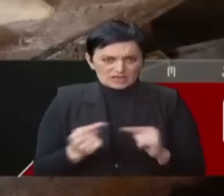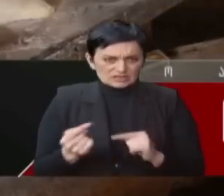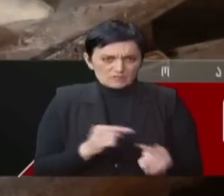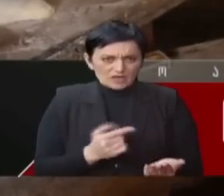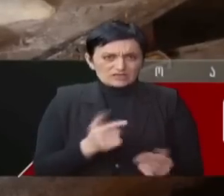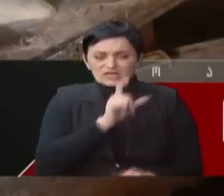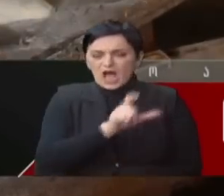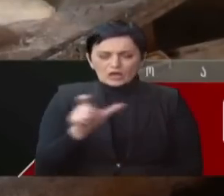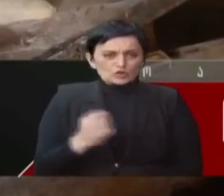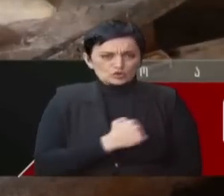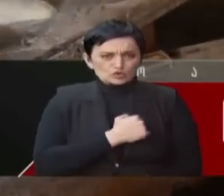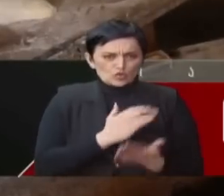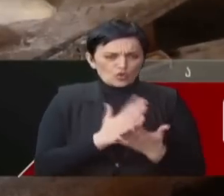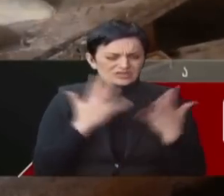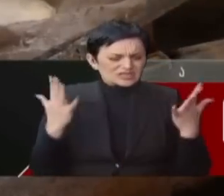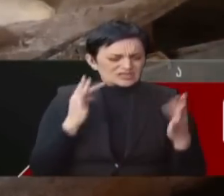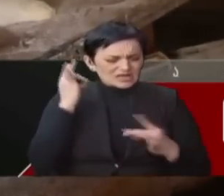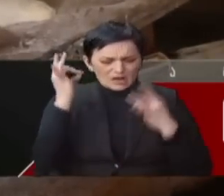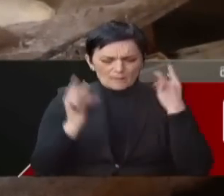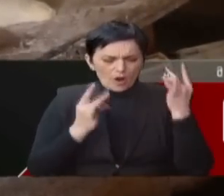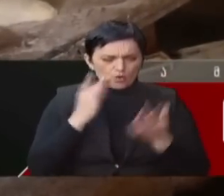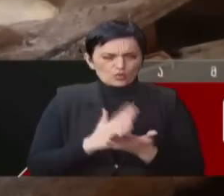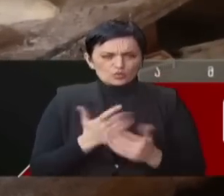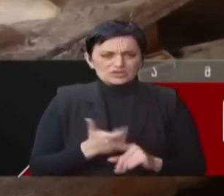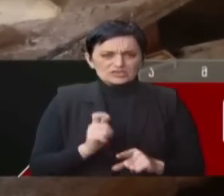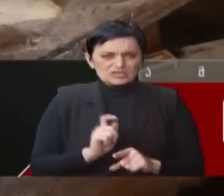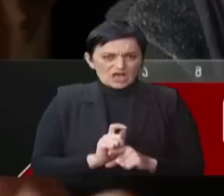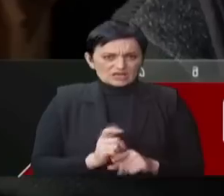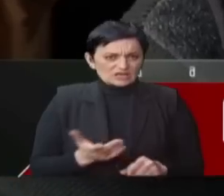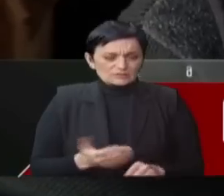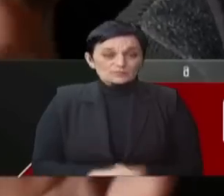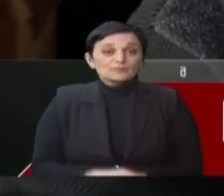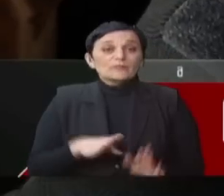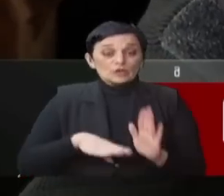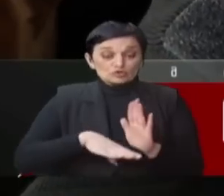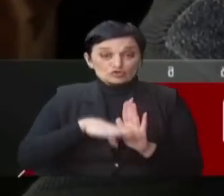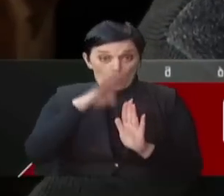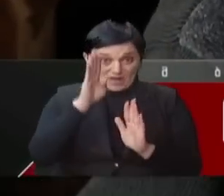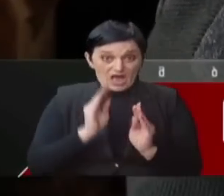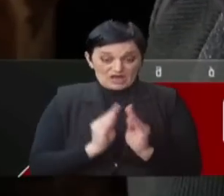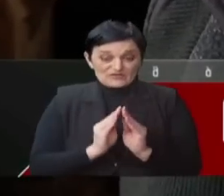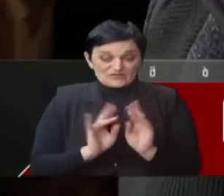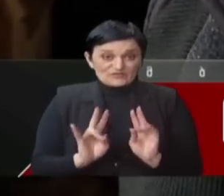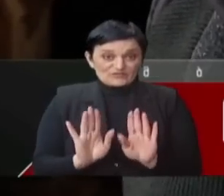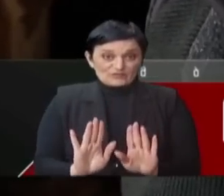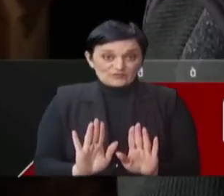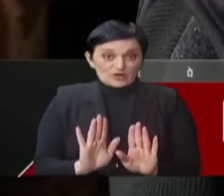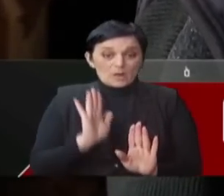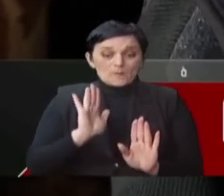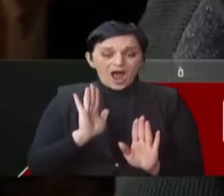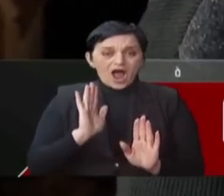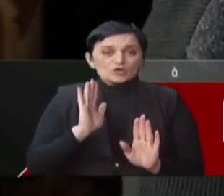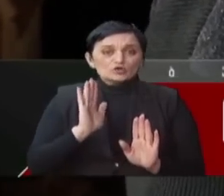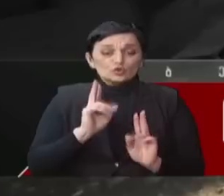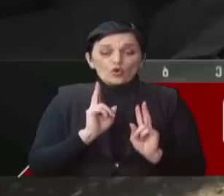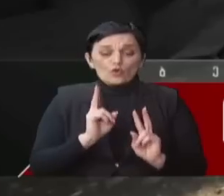საქართველოს. დიდი ხმაურია ძაა. Ისე ვაჯობი აქ იყოს და მარტო ტრეილერებმა